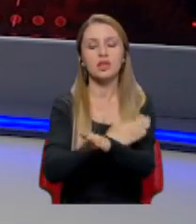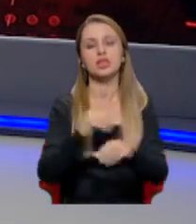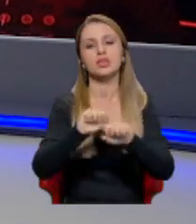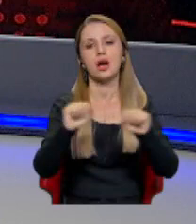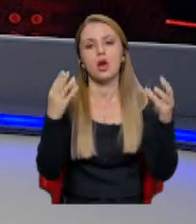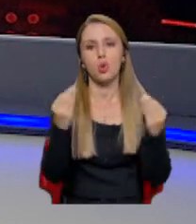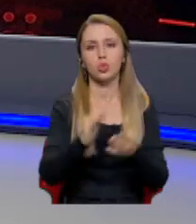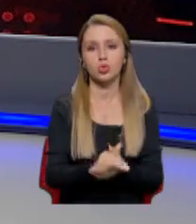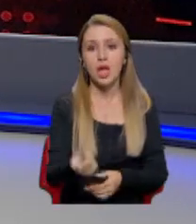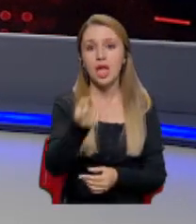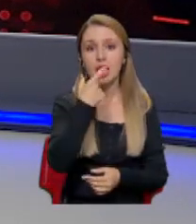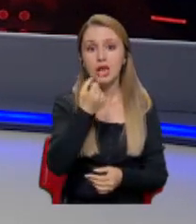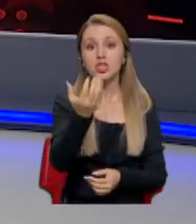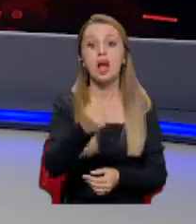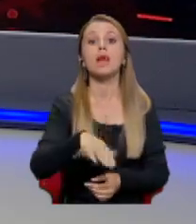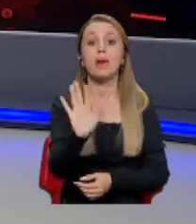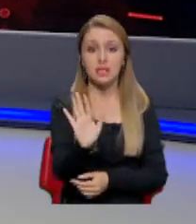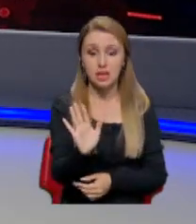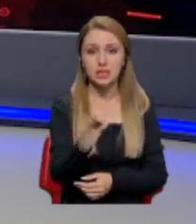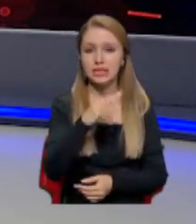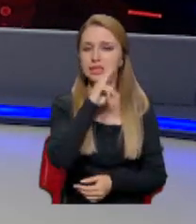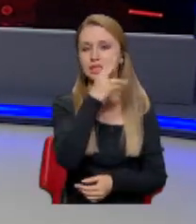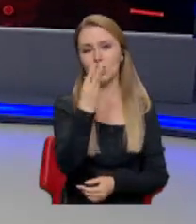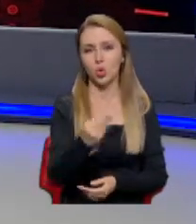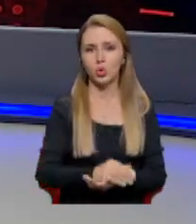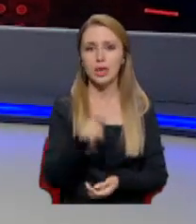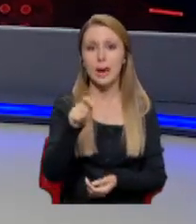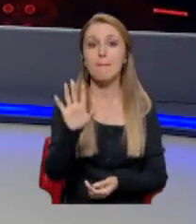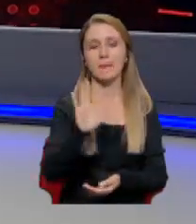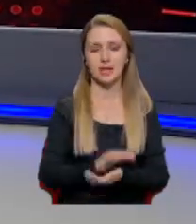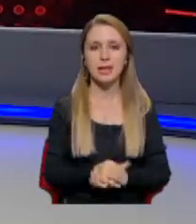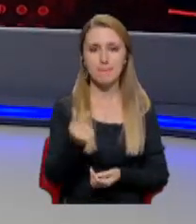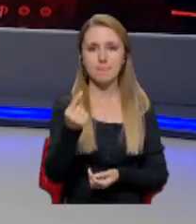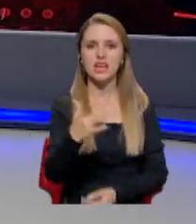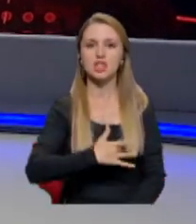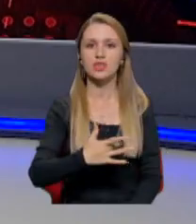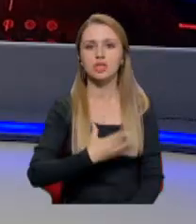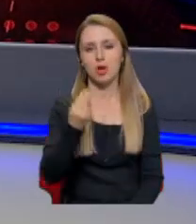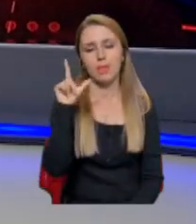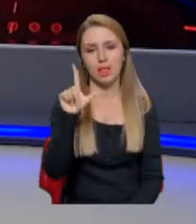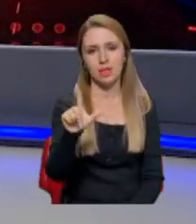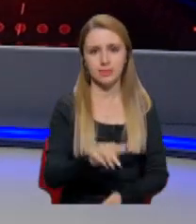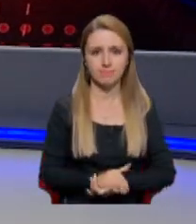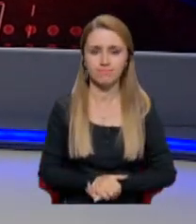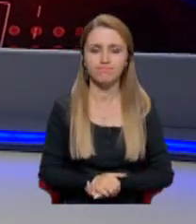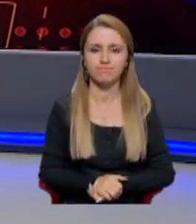olur. İlaçlarına ulaşamazlarsa yazık olur. Yapmayın etmeyin, biraz vicdanınızla hareket edin lütfen.